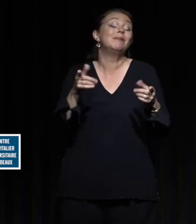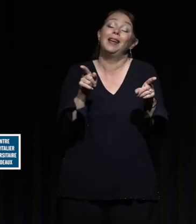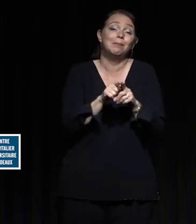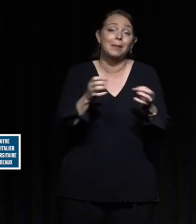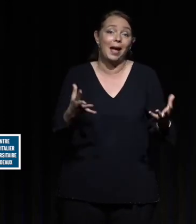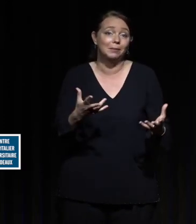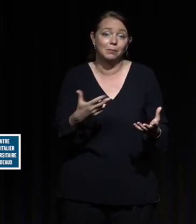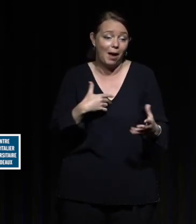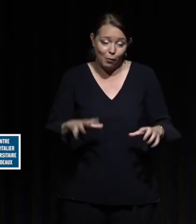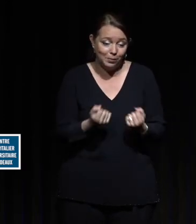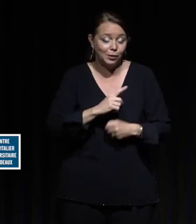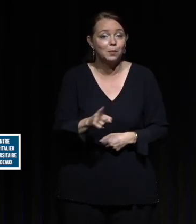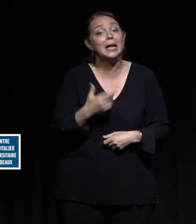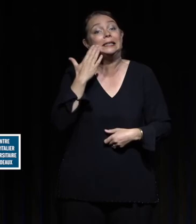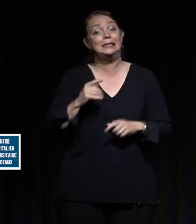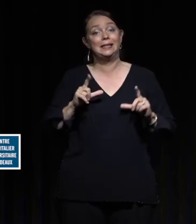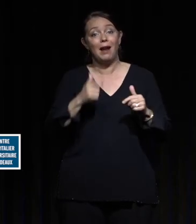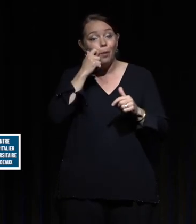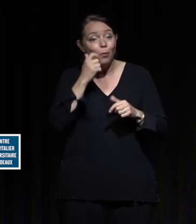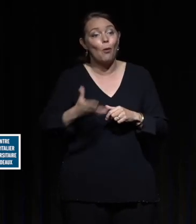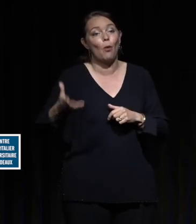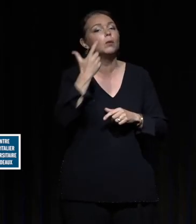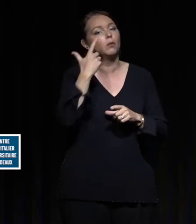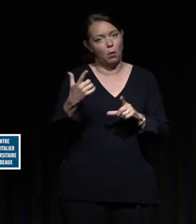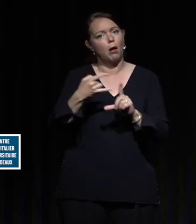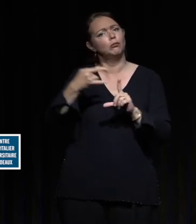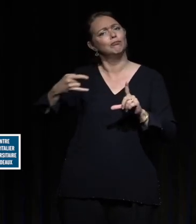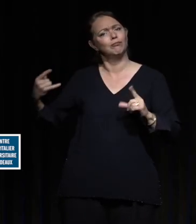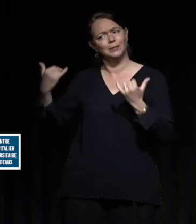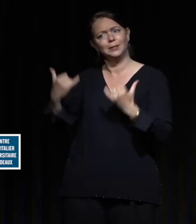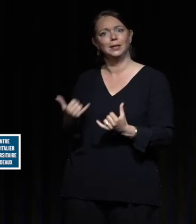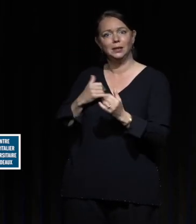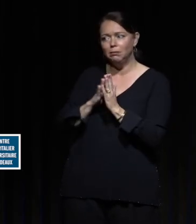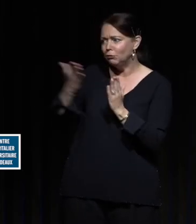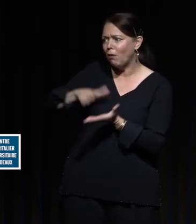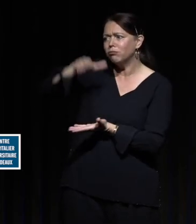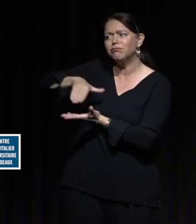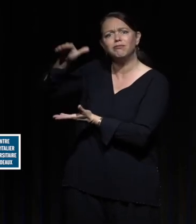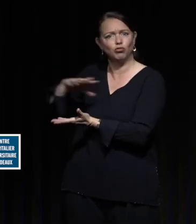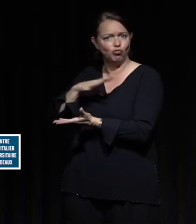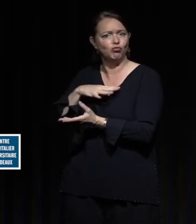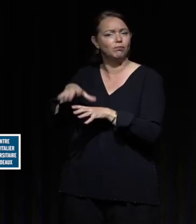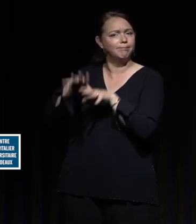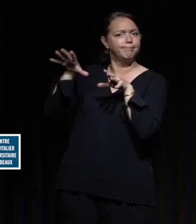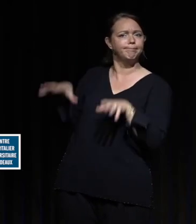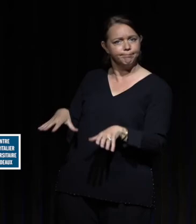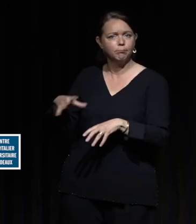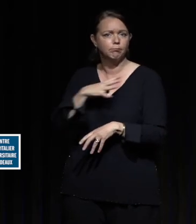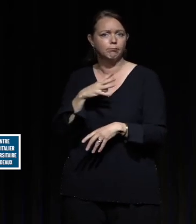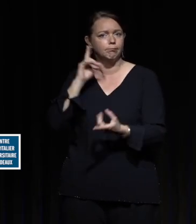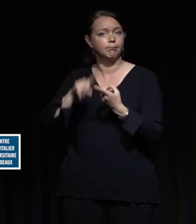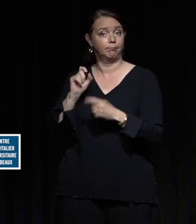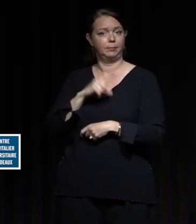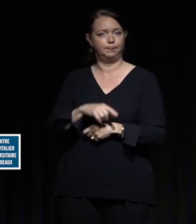en présentiel, vous verriez sans doute ici, à la librairie Mola, le nombre de littérature qu'il y a sur ce